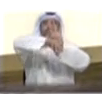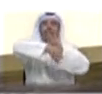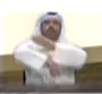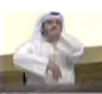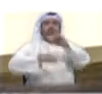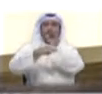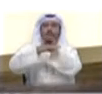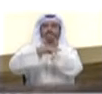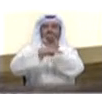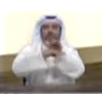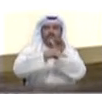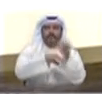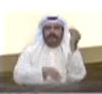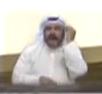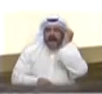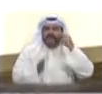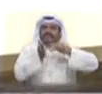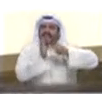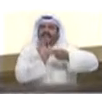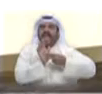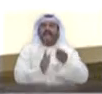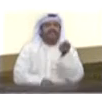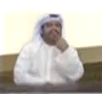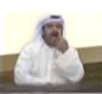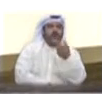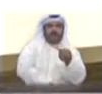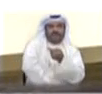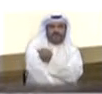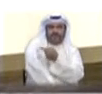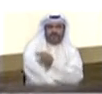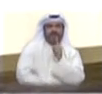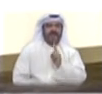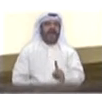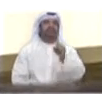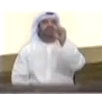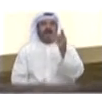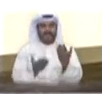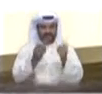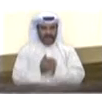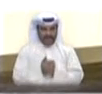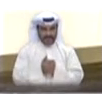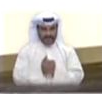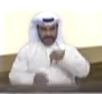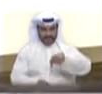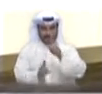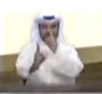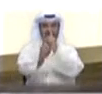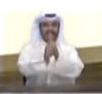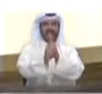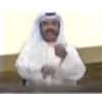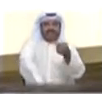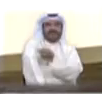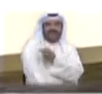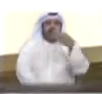الأطباء، وطبعا الطاقم الطبي كلهم وأطباء الحملات. وإن شاء الله سوف يتم في هذا اللقاء تطعيم